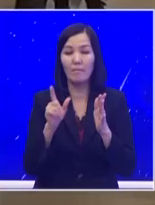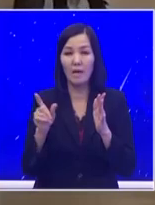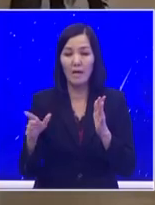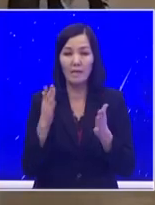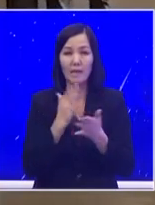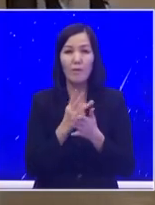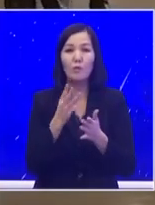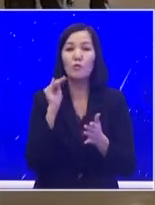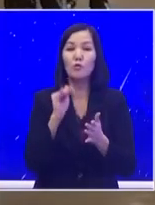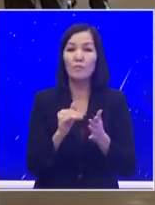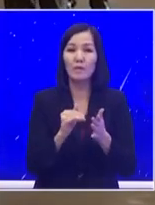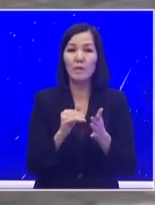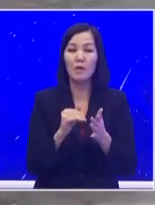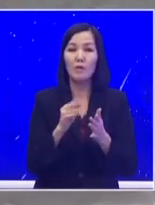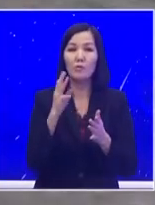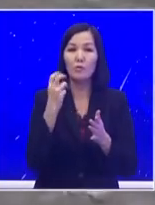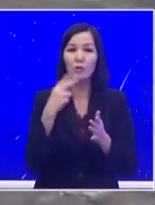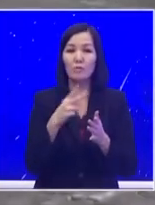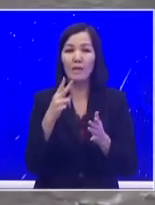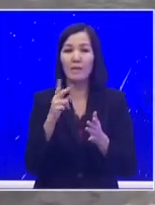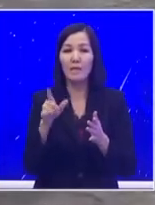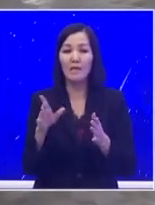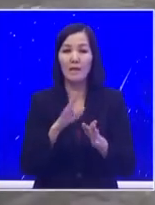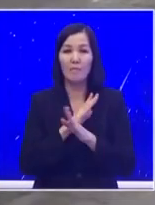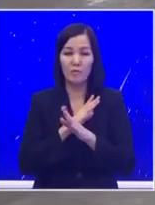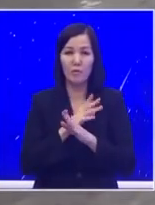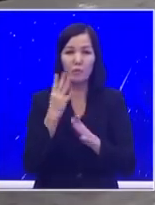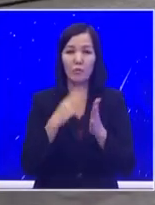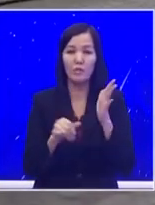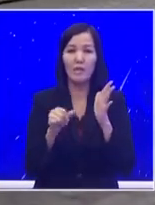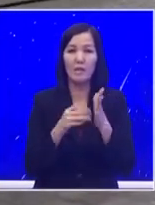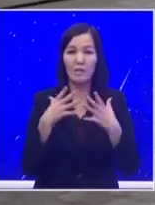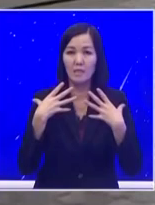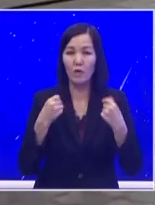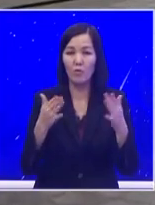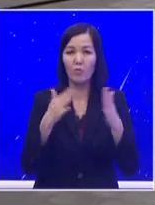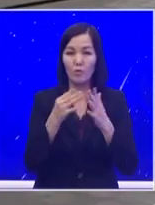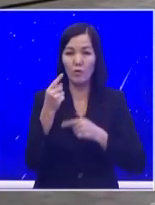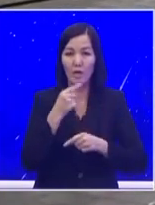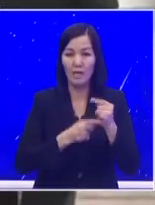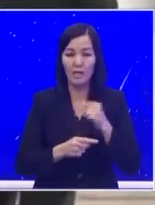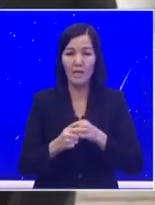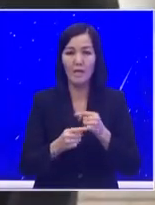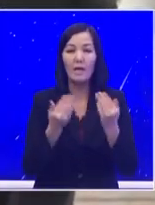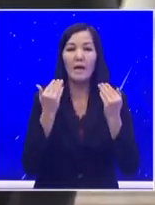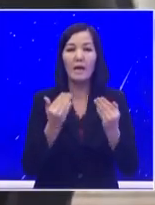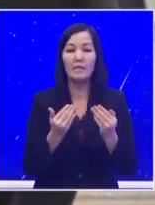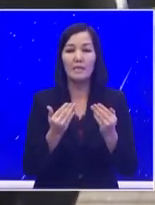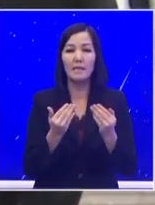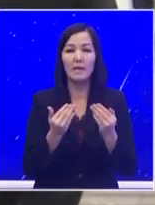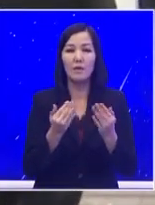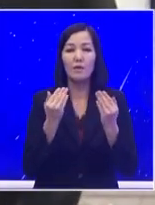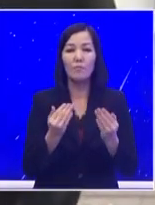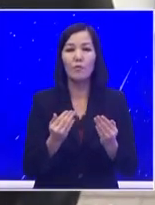ішінде 3226-сы көз жұмған, 69 мыңға жуығы жазылып, үйлеріне қайтарылған. Ал соңғы статистикаға сүйенсек,